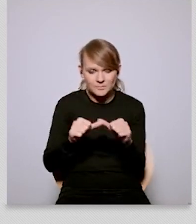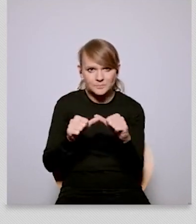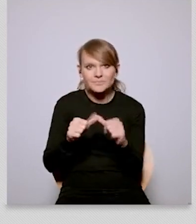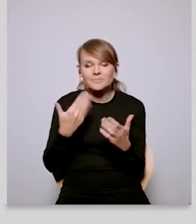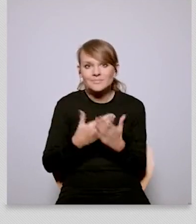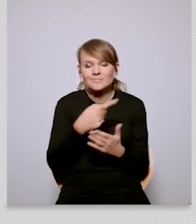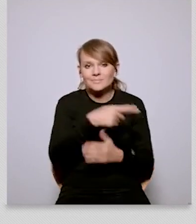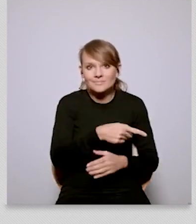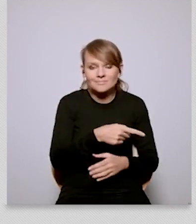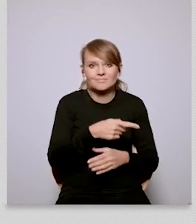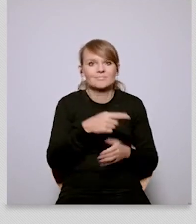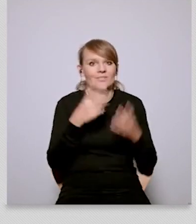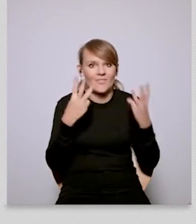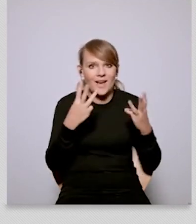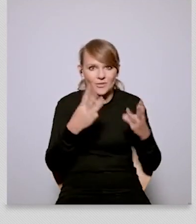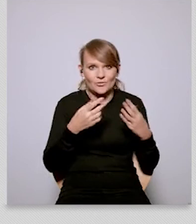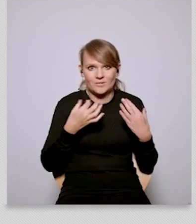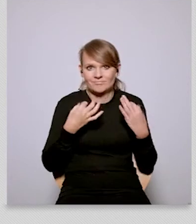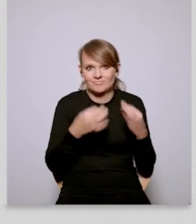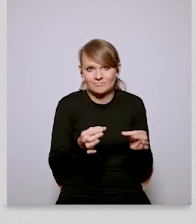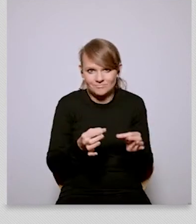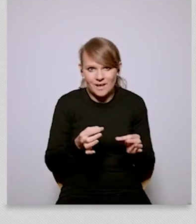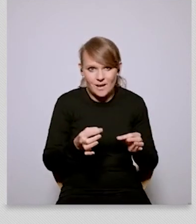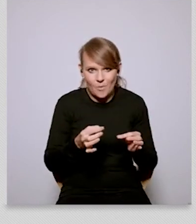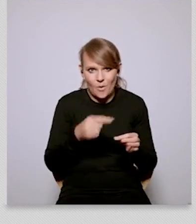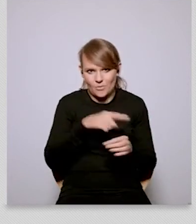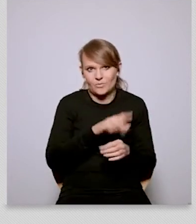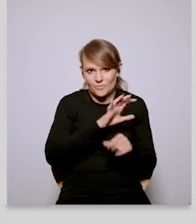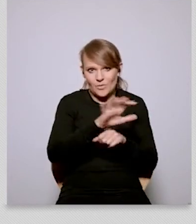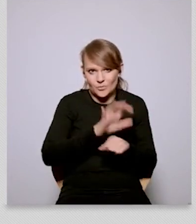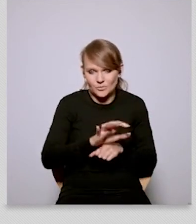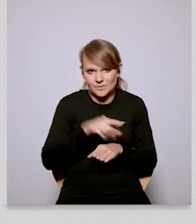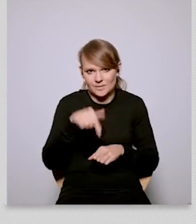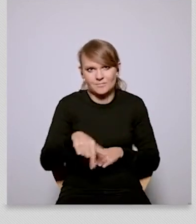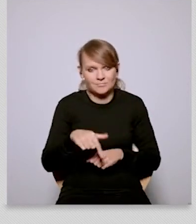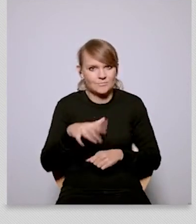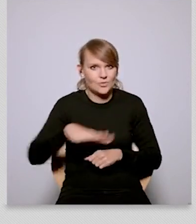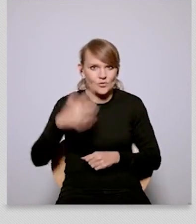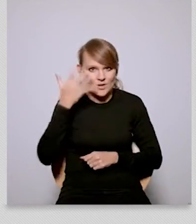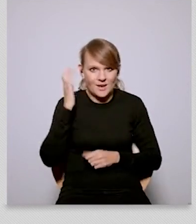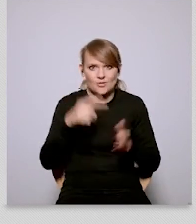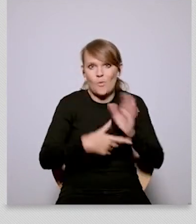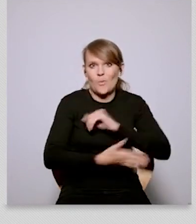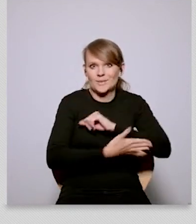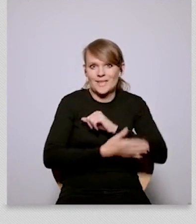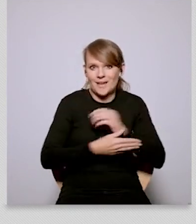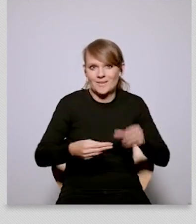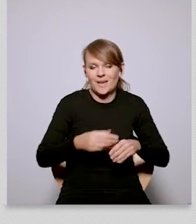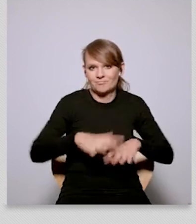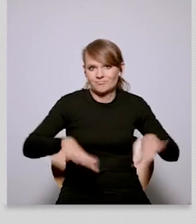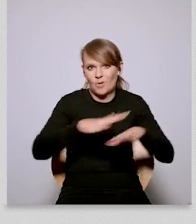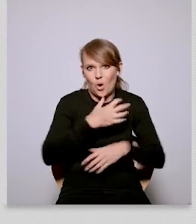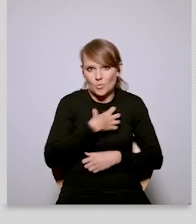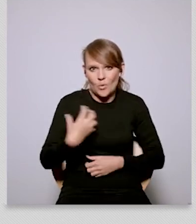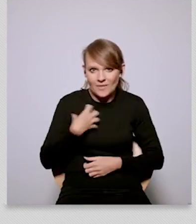motoryzacyjny jest bardzo istotny u nas na tym opiera się gospodarka także